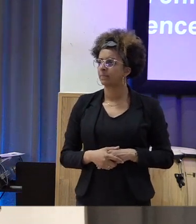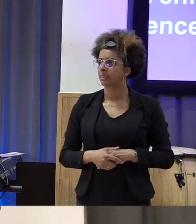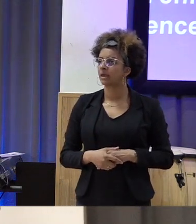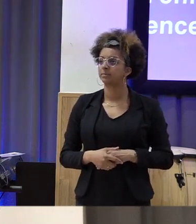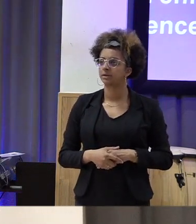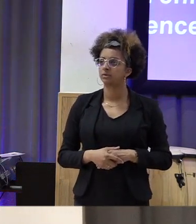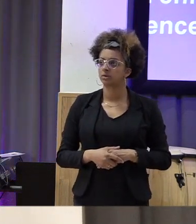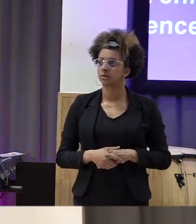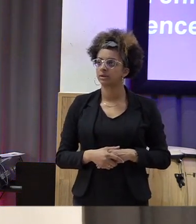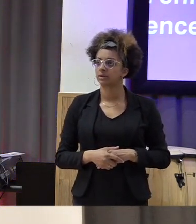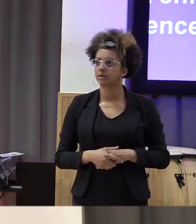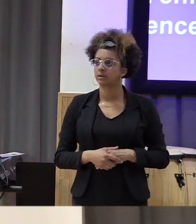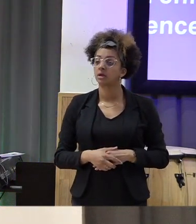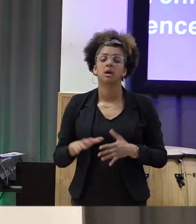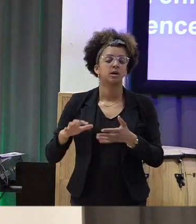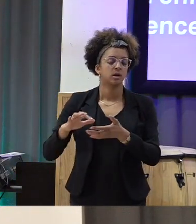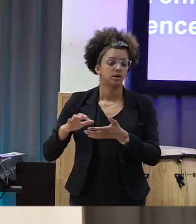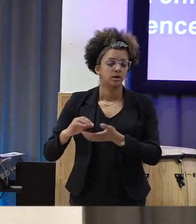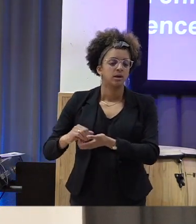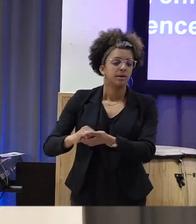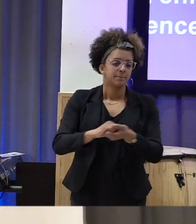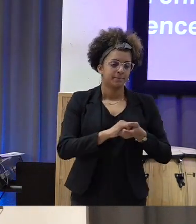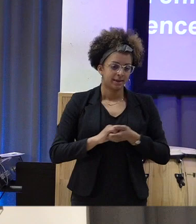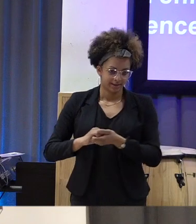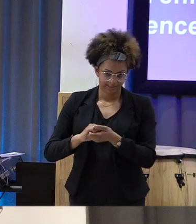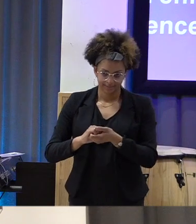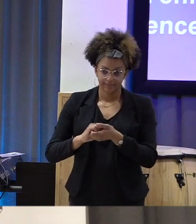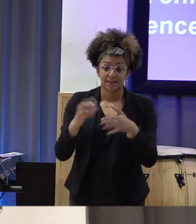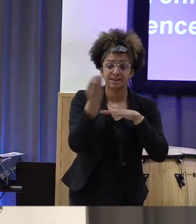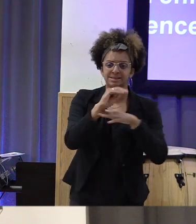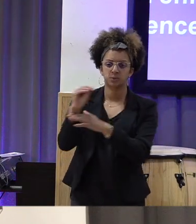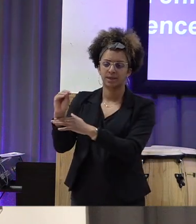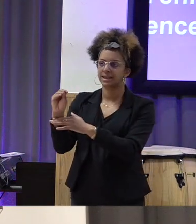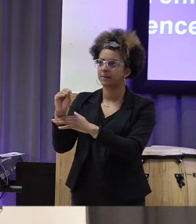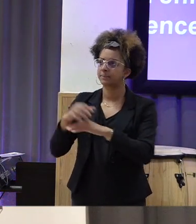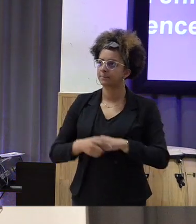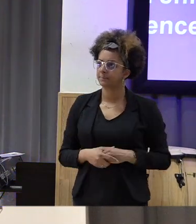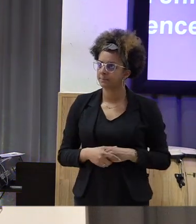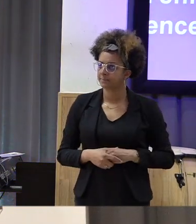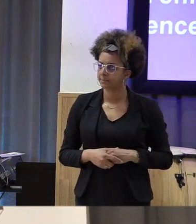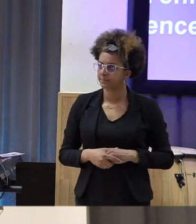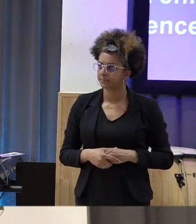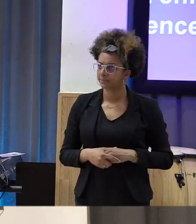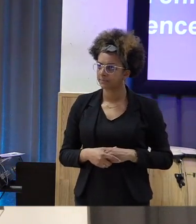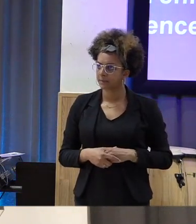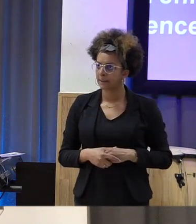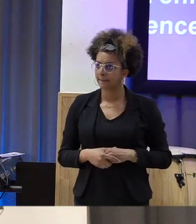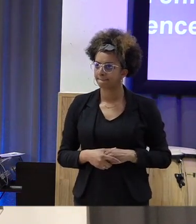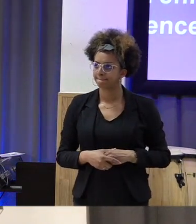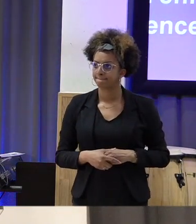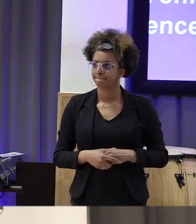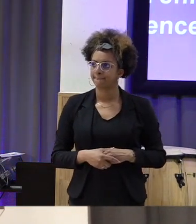Les hommes endormis dans une fausse sécurité diront alors paix et sécurité. Et ils ne pourront échapper à